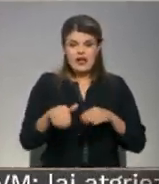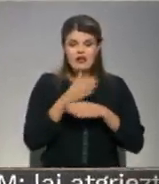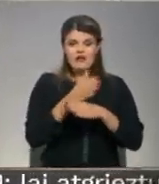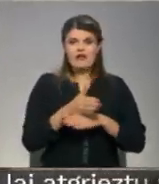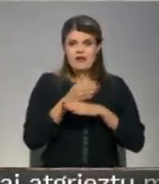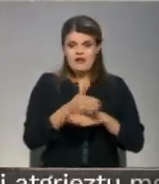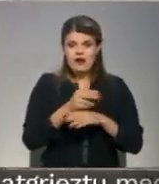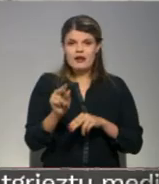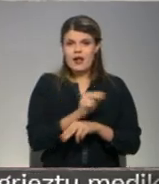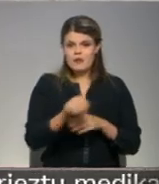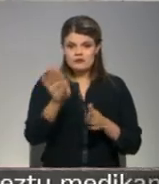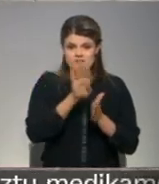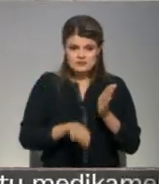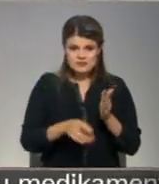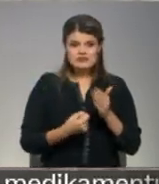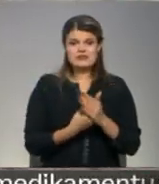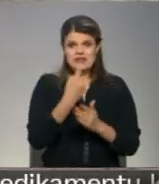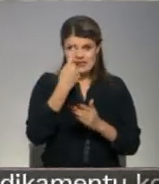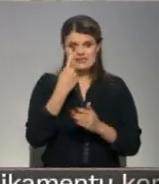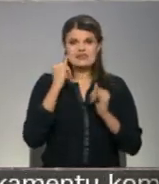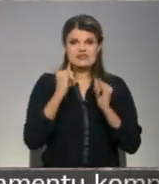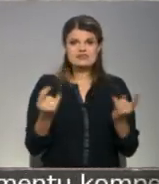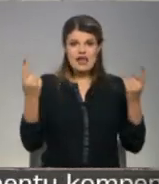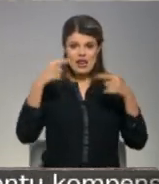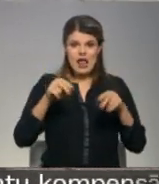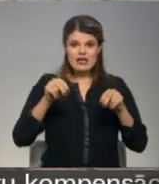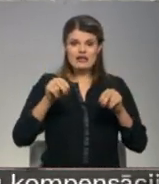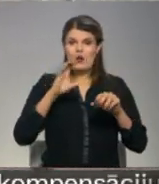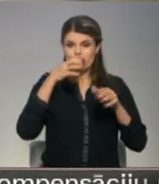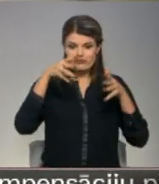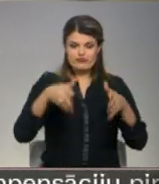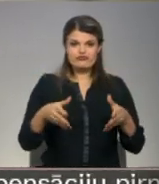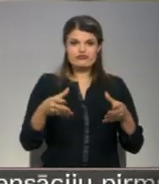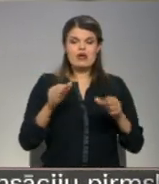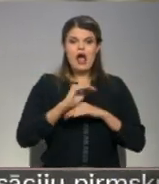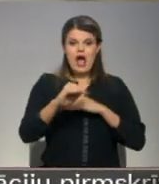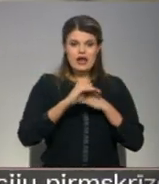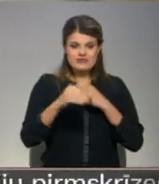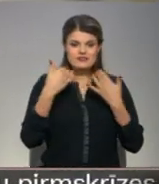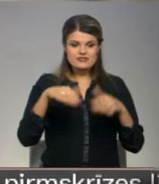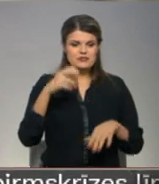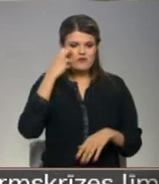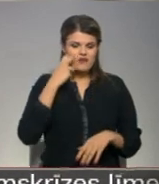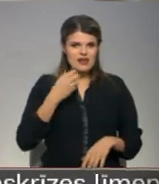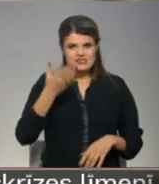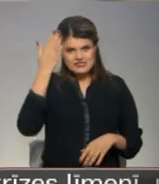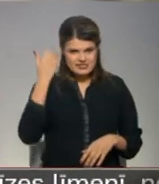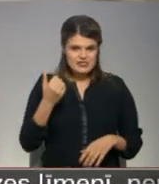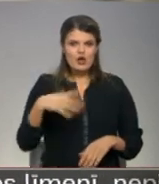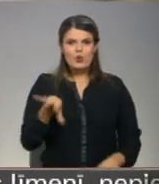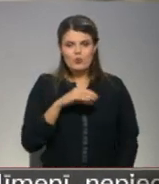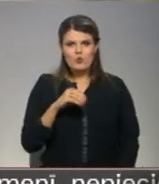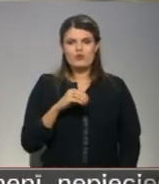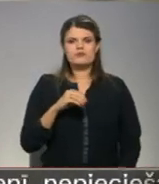bijis kārtīgāks remonts, jo vairāk to ietekmē nelabvēlīgie ziemas apstākļi. Asfalts jau ir sevi nolietojis, mums pārsvarā